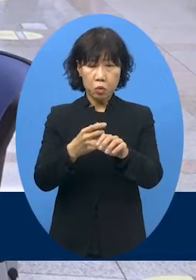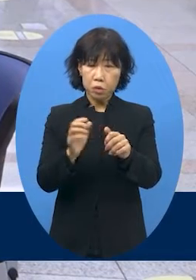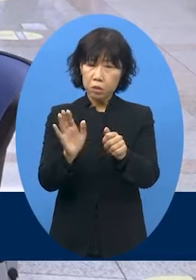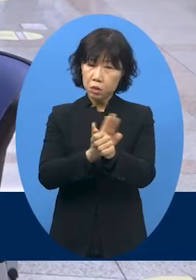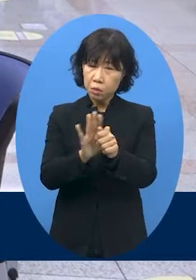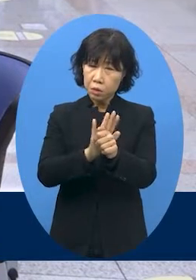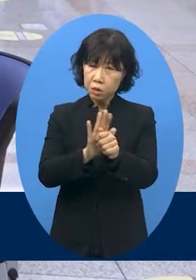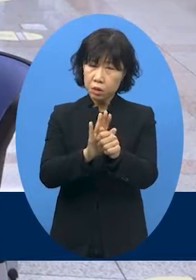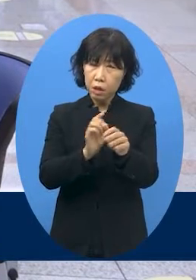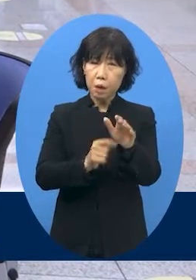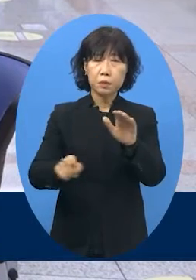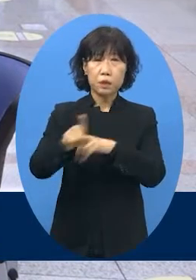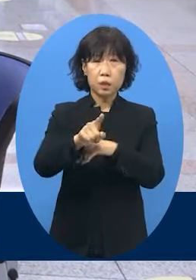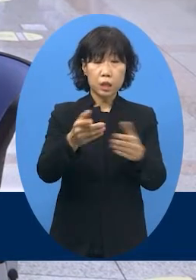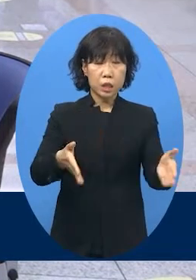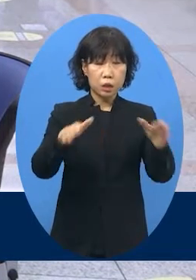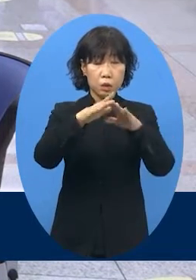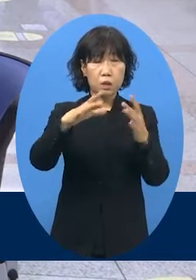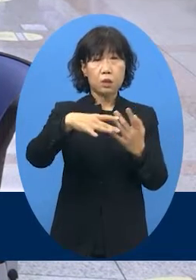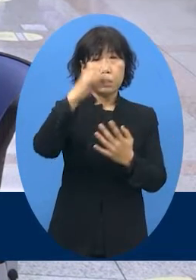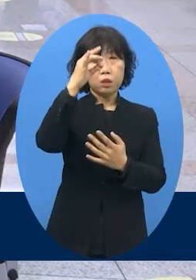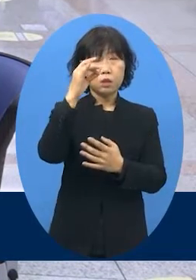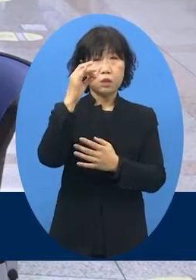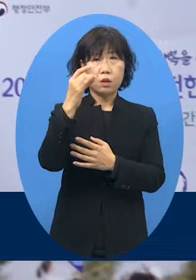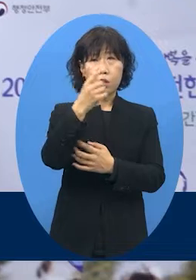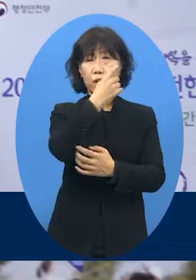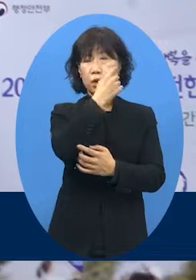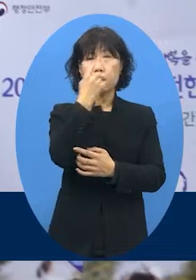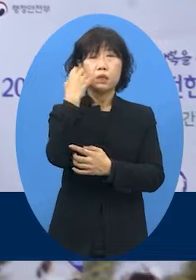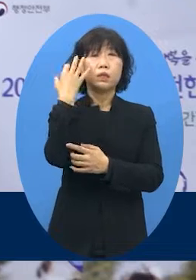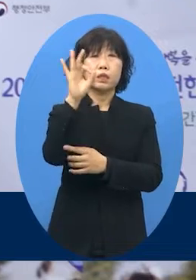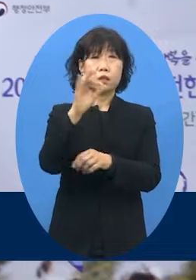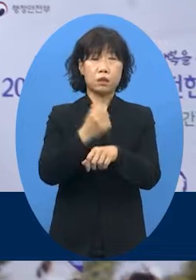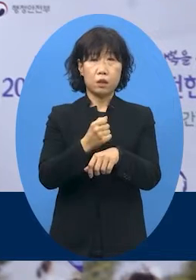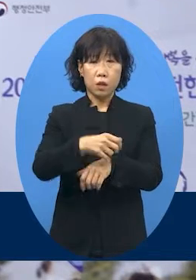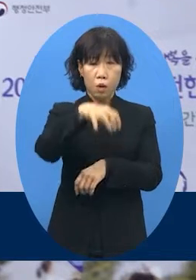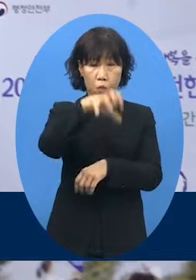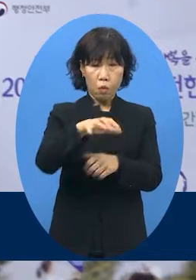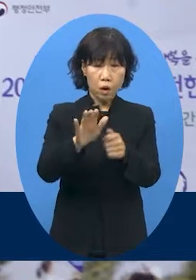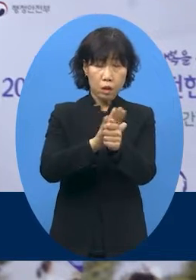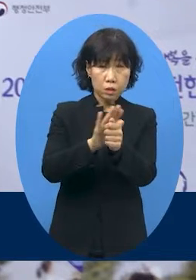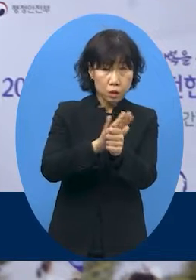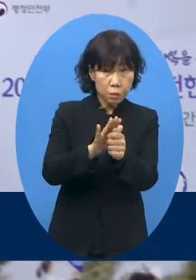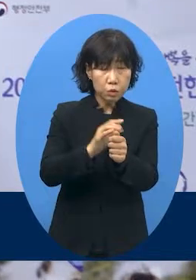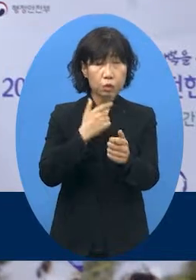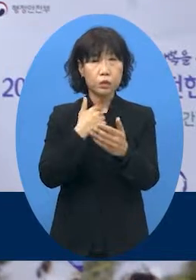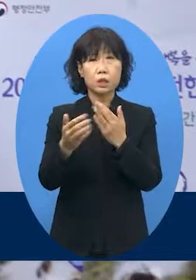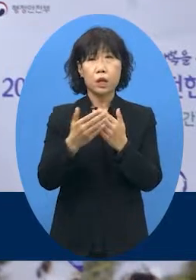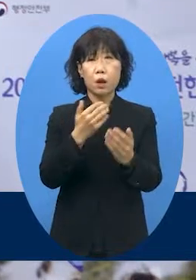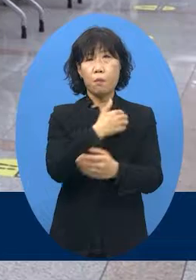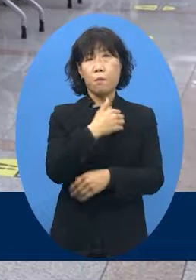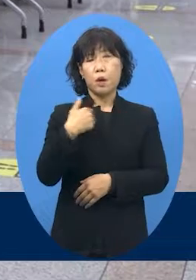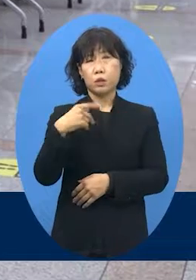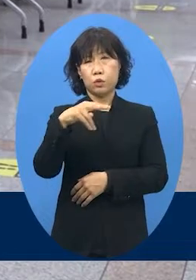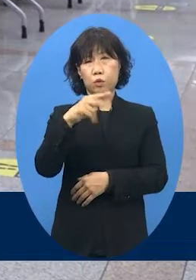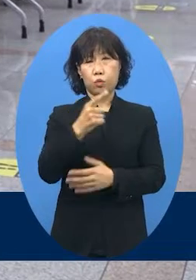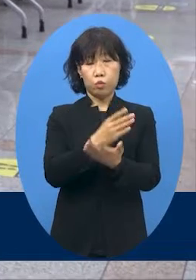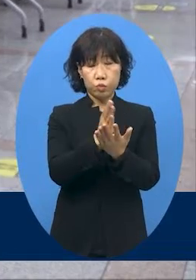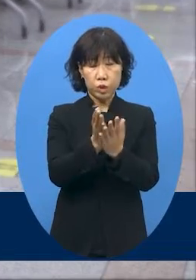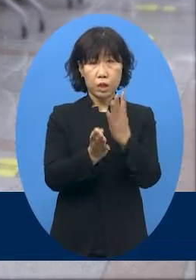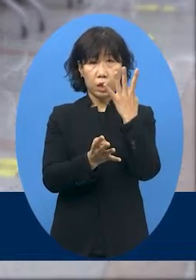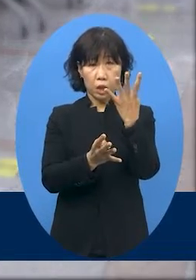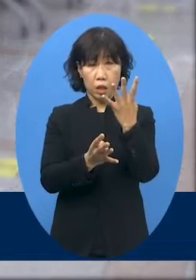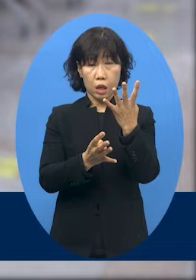재고에 앞장선 우수기관 선정 애 인증하는 제도입니다 공간 서비스 체험 만족도